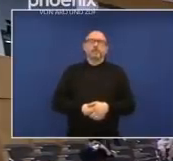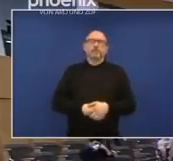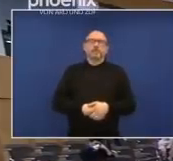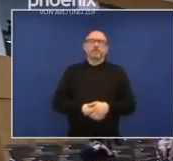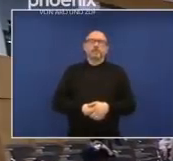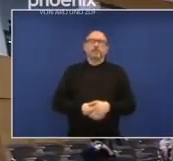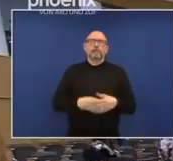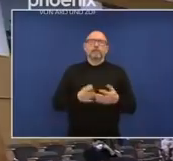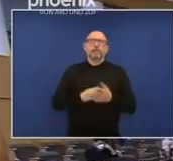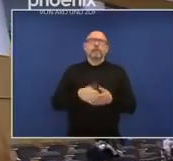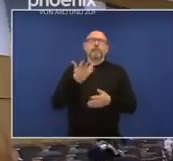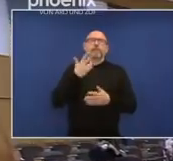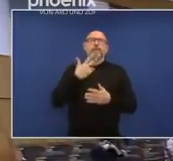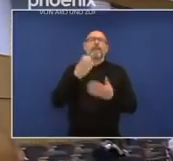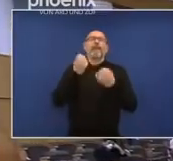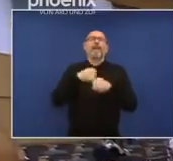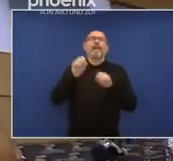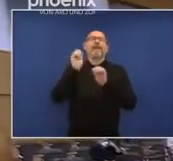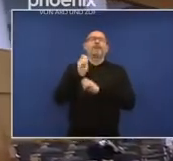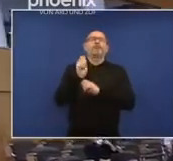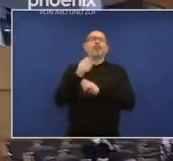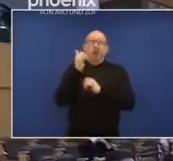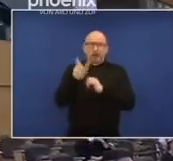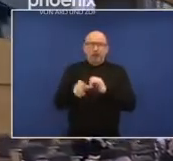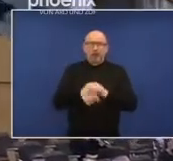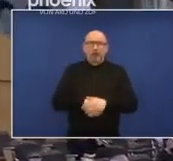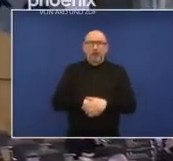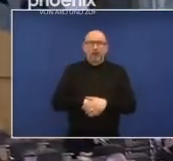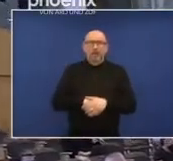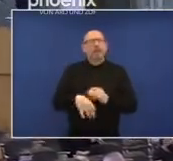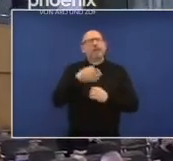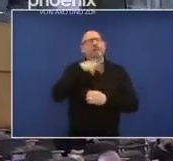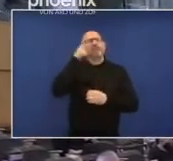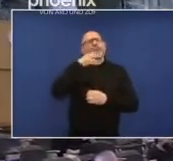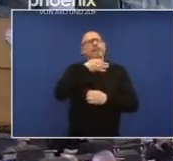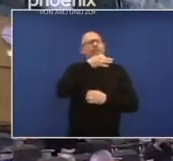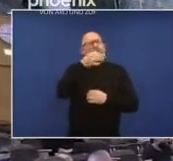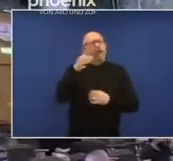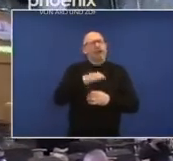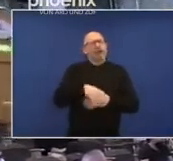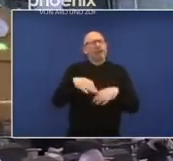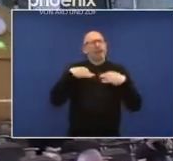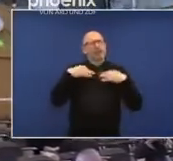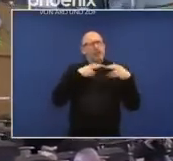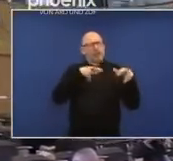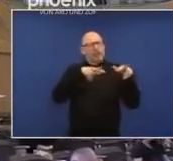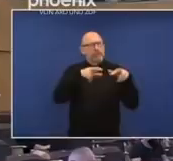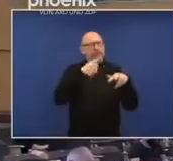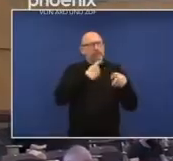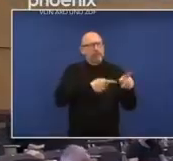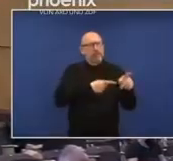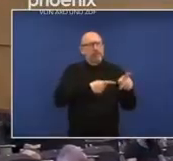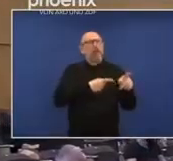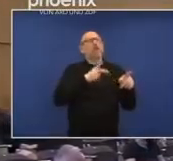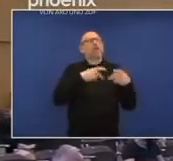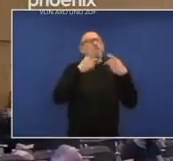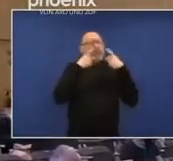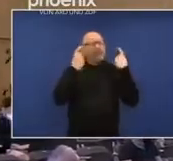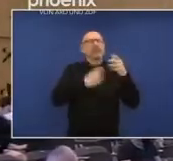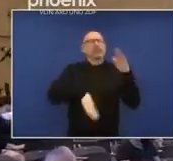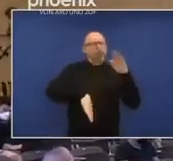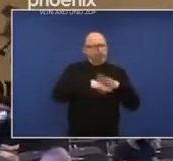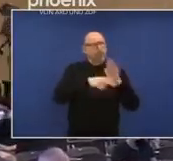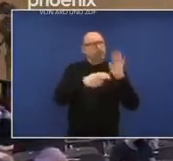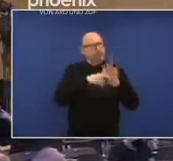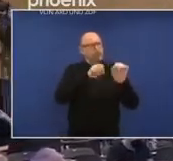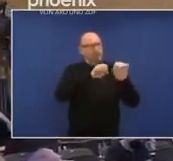Reitschuster, also, zu dem Thema? Ja, dann nochmal eine Verständnisfrage. Also das Gesundheitsministerium geht davon aus, dass diese Masken vollständig schützen.